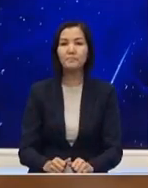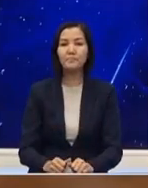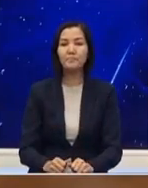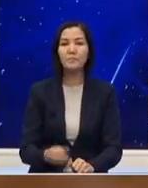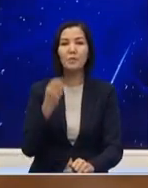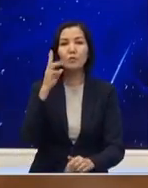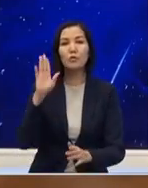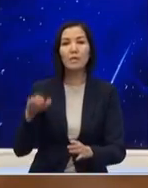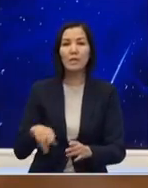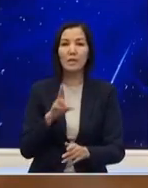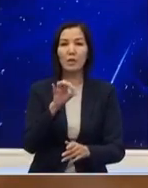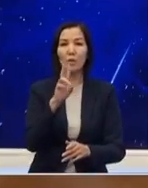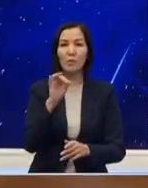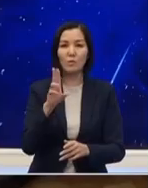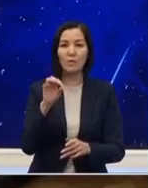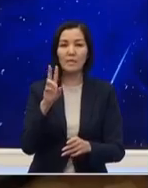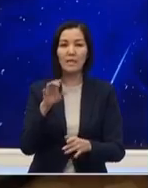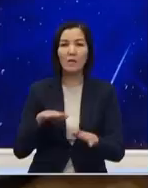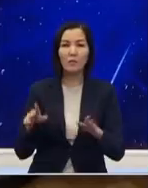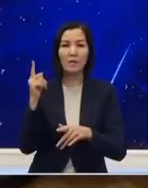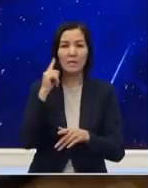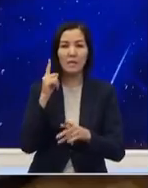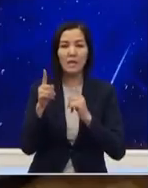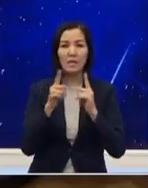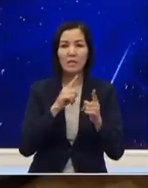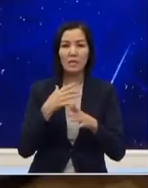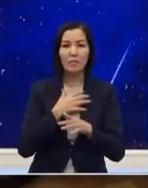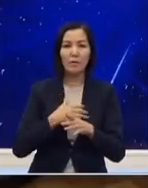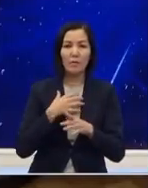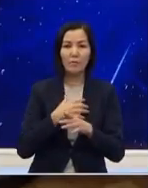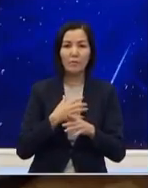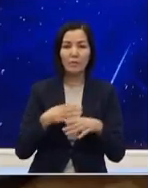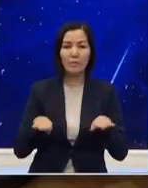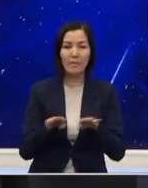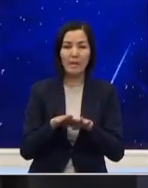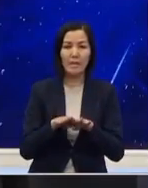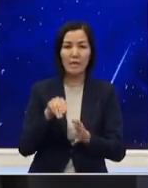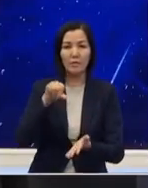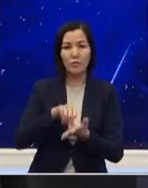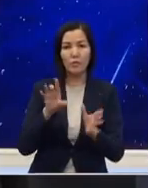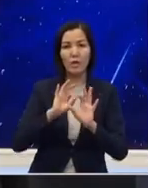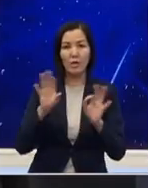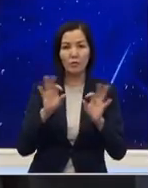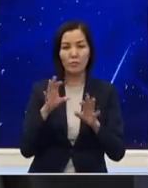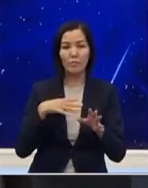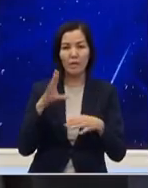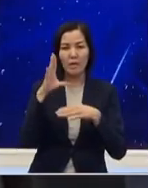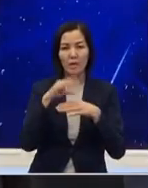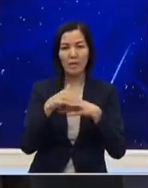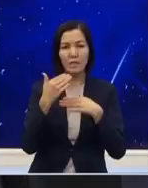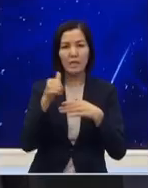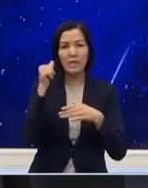түстен кейін тағы Көксу Ескелді аудандары да тыңдалды. Жиындары мазмұны осы тәріздес, кеш бітті. Ақпары